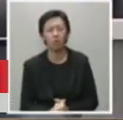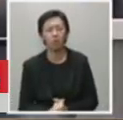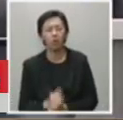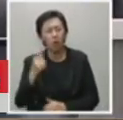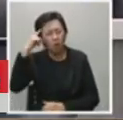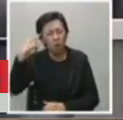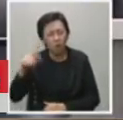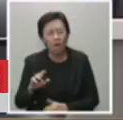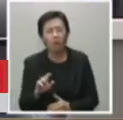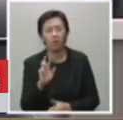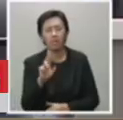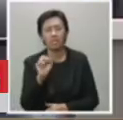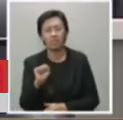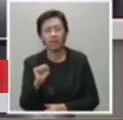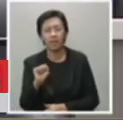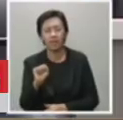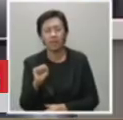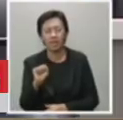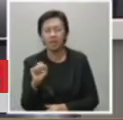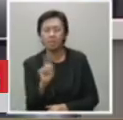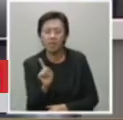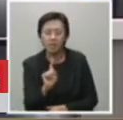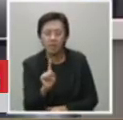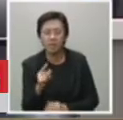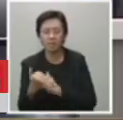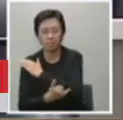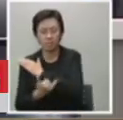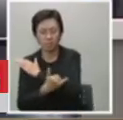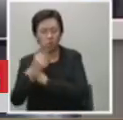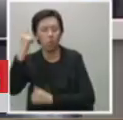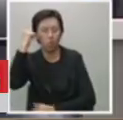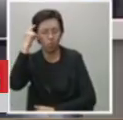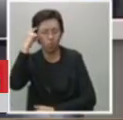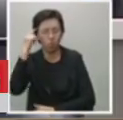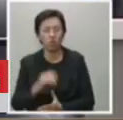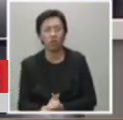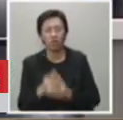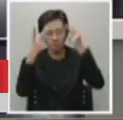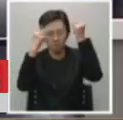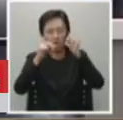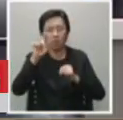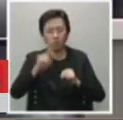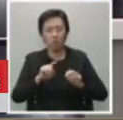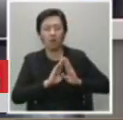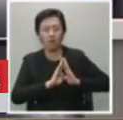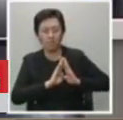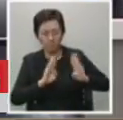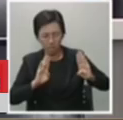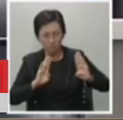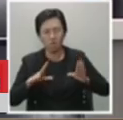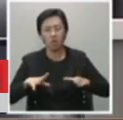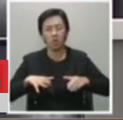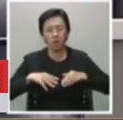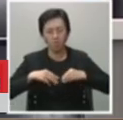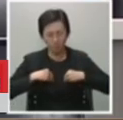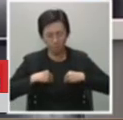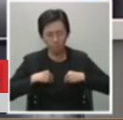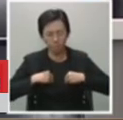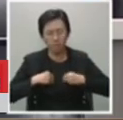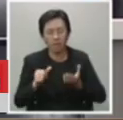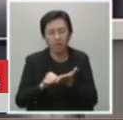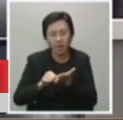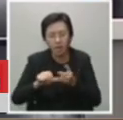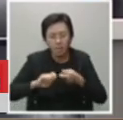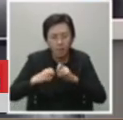าที่มาทุกวันนี้เนี่ยต่างชาติเขารู้ท่านนายกครับท่านต้องเปิดใจครับและยอมรับความจริงร่วมกันแก้